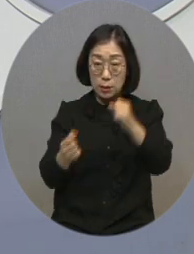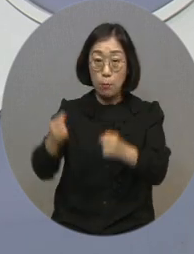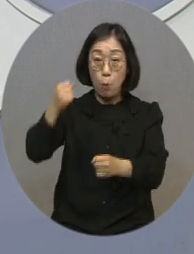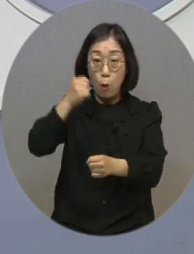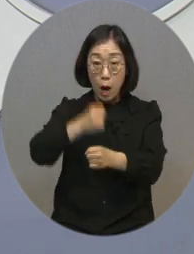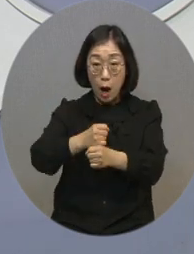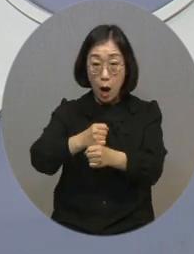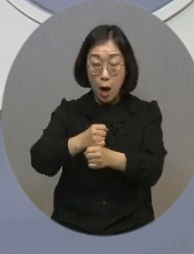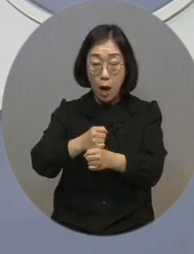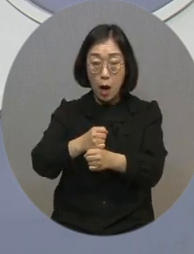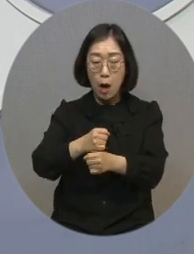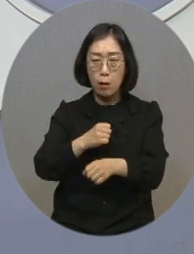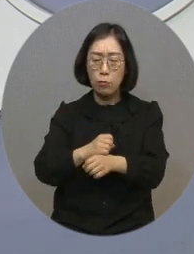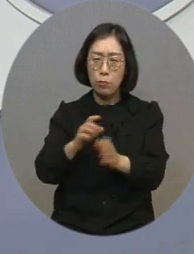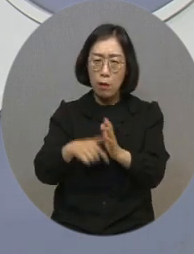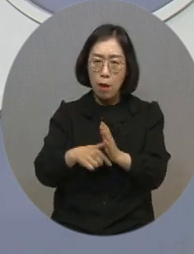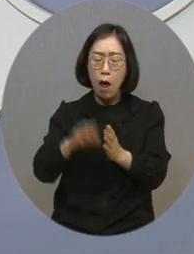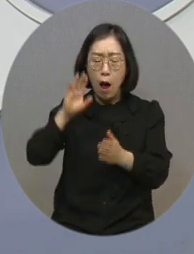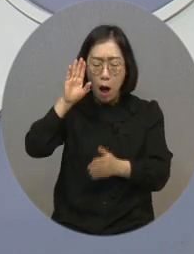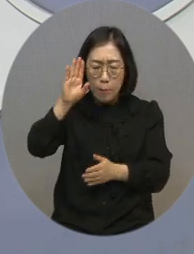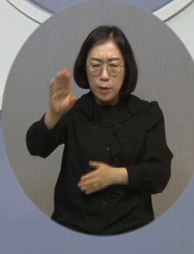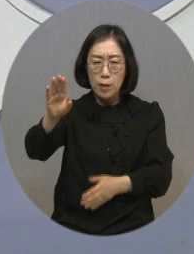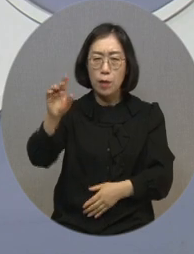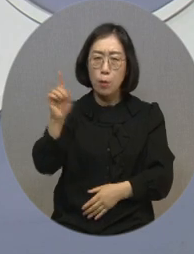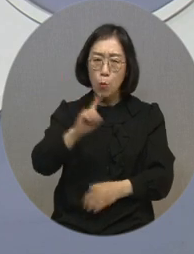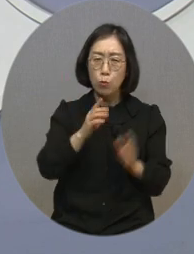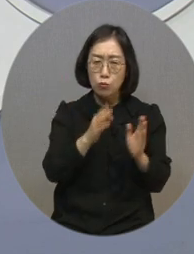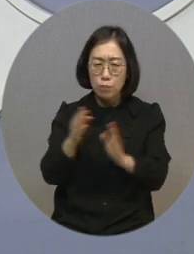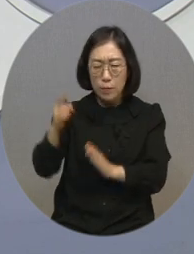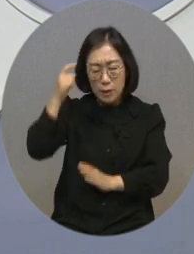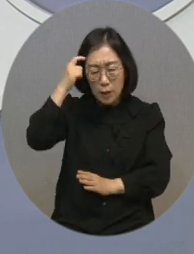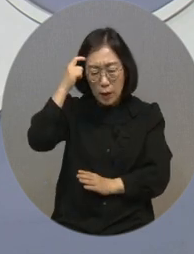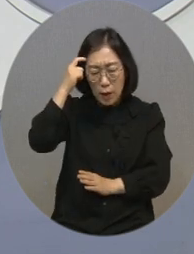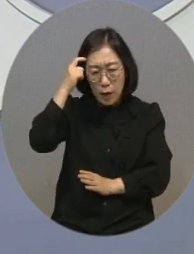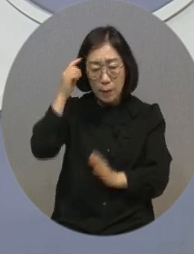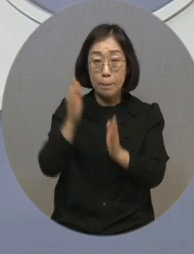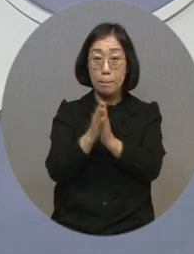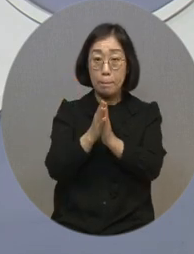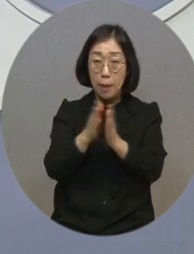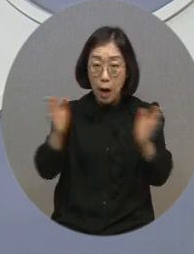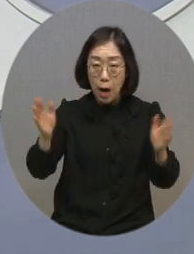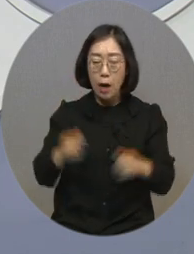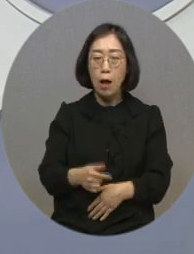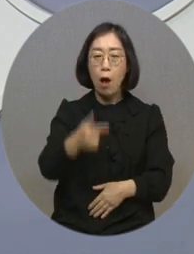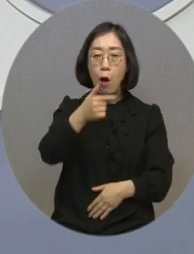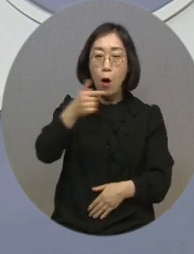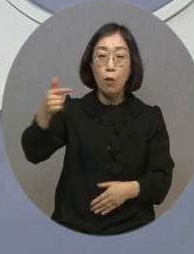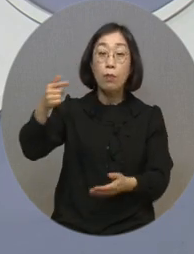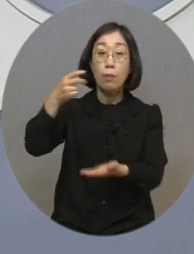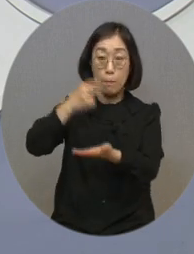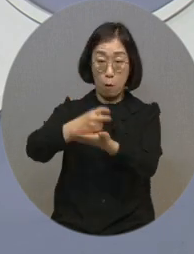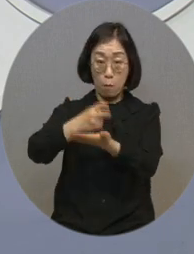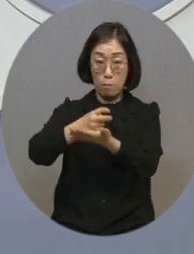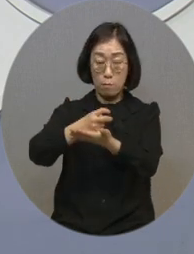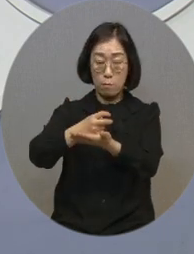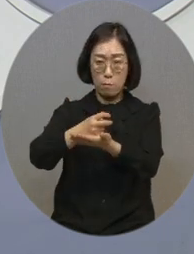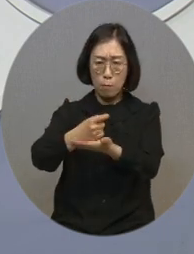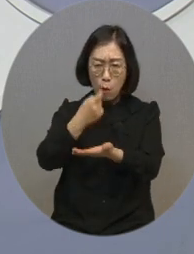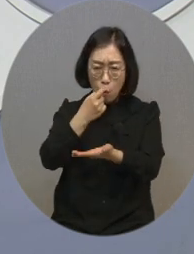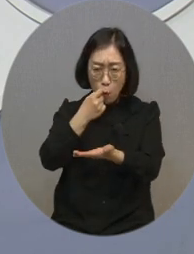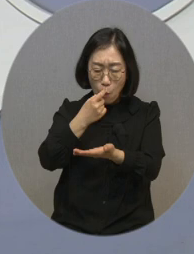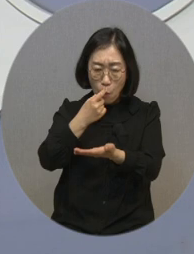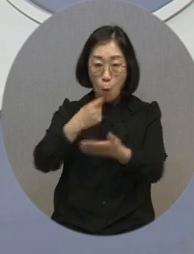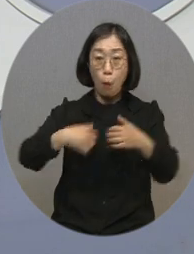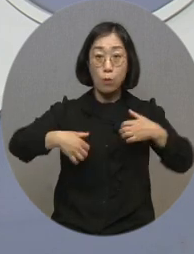하고 그리고 이제 그런 와중에 아까 말씀드린 것처럼 이제 헌법이라는 수업을 들으면서 너무 재밌고 해서 이렇게